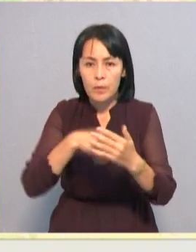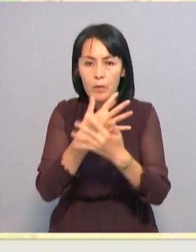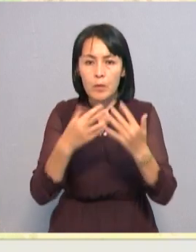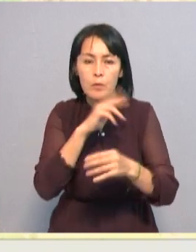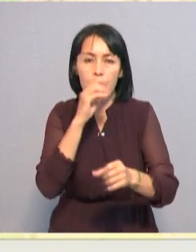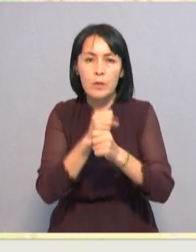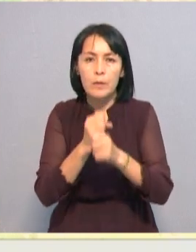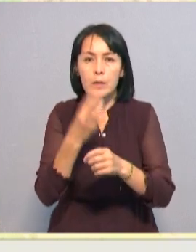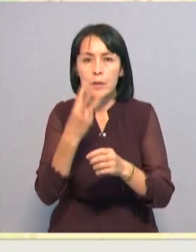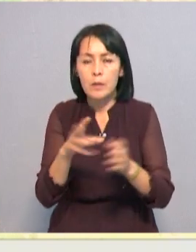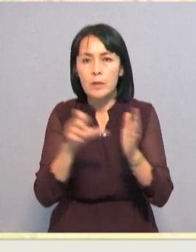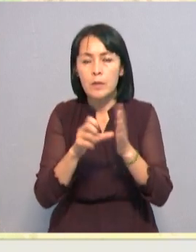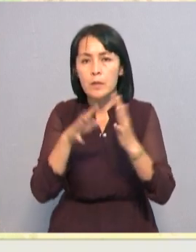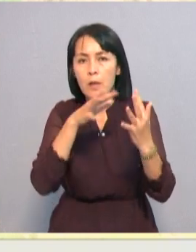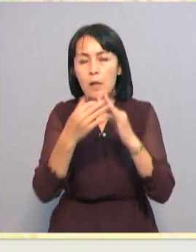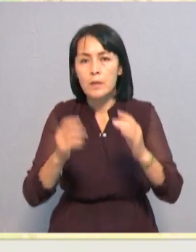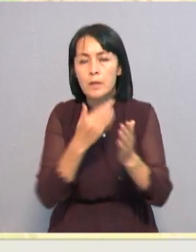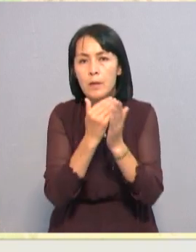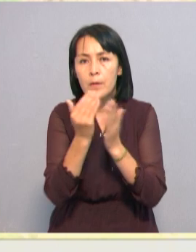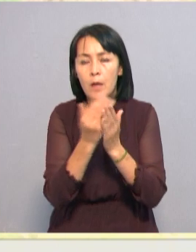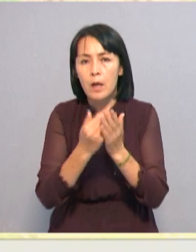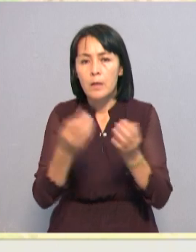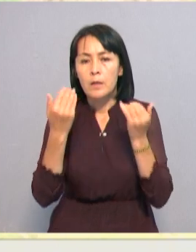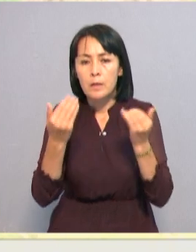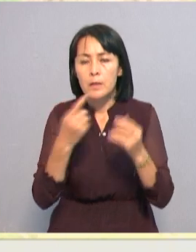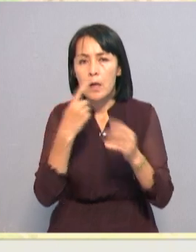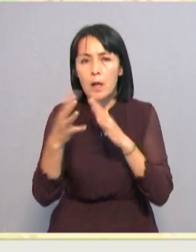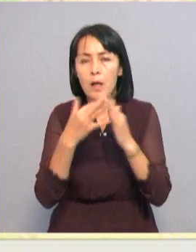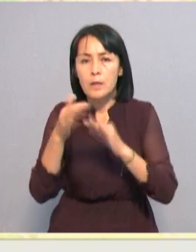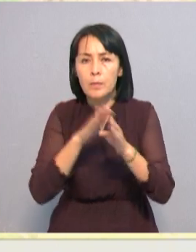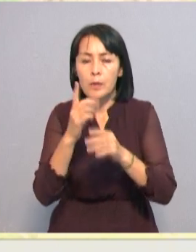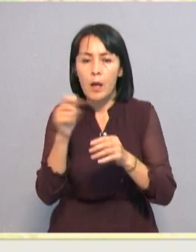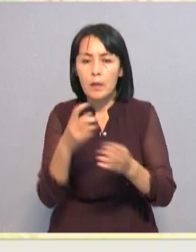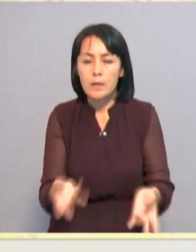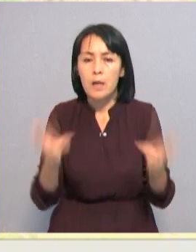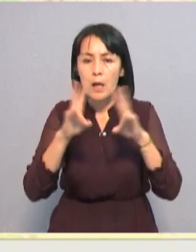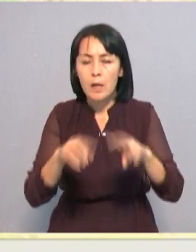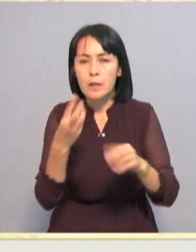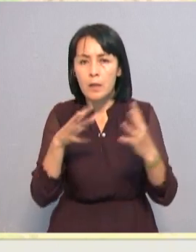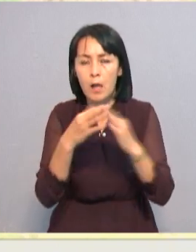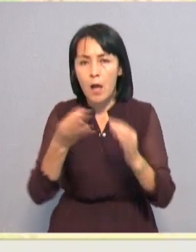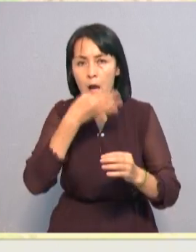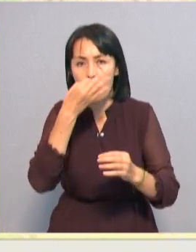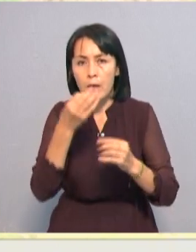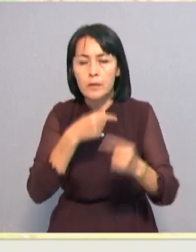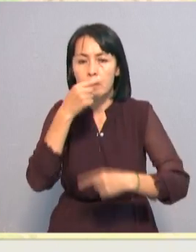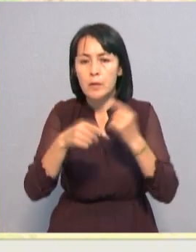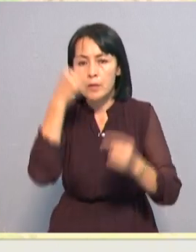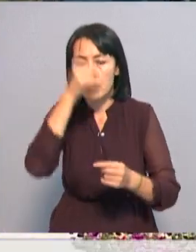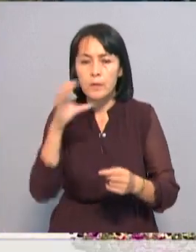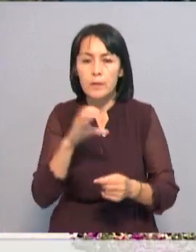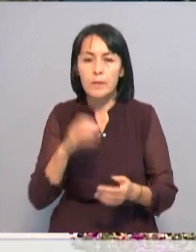В 3 из 6 населенных пунктов выделены средства. В 3 населенных пункта проведен газ. Остальные 3 поселения обещают осуществить в